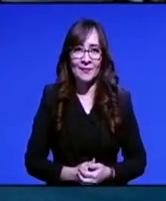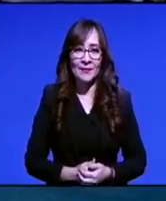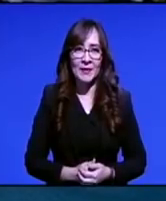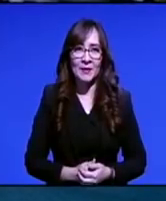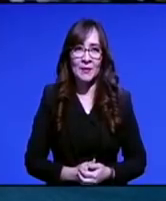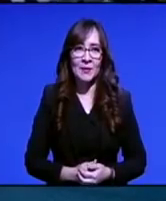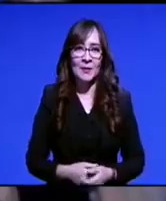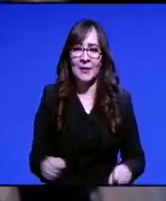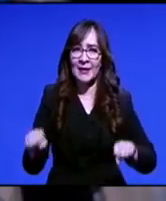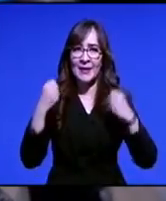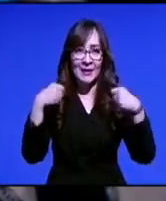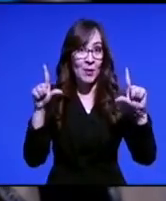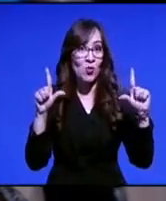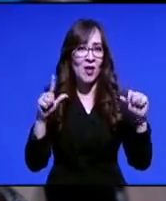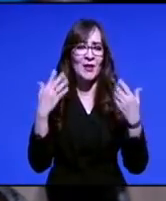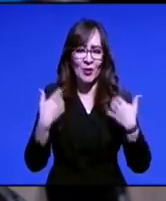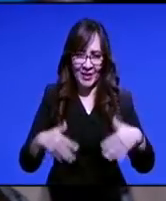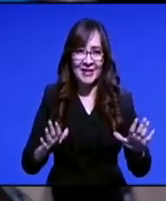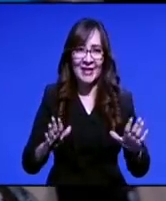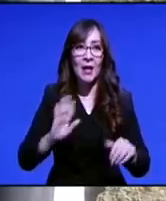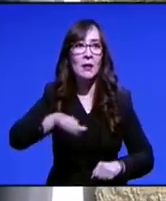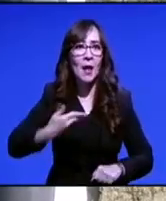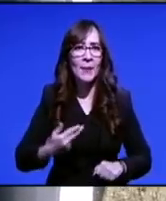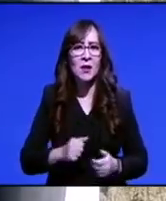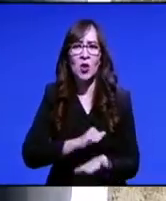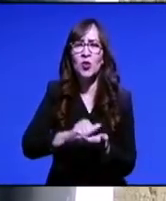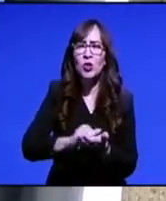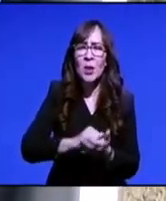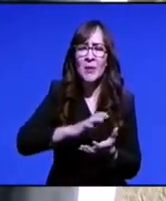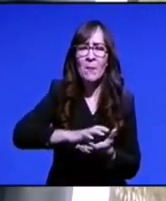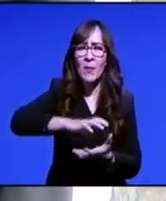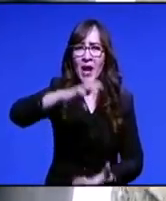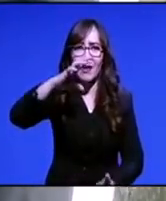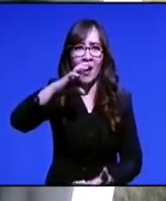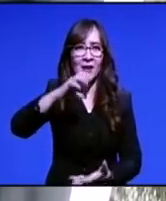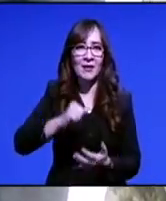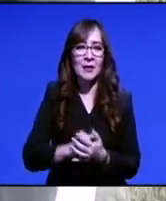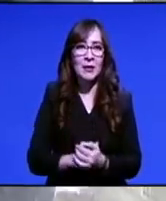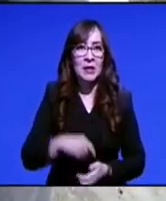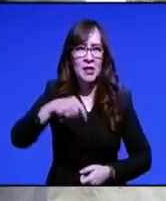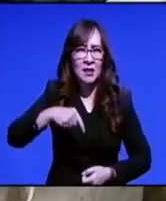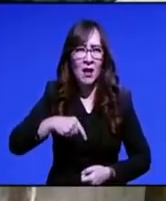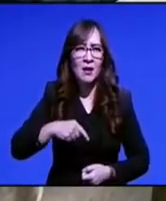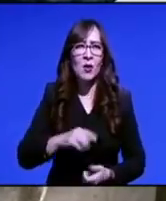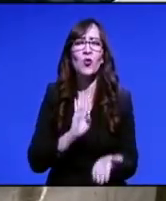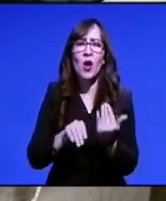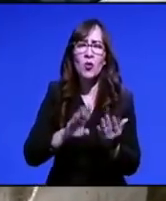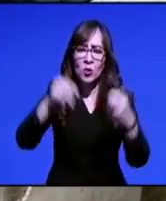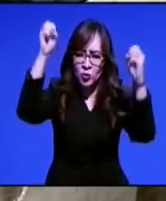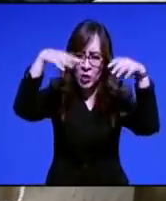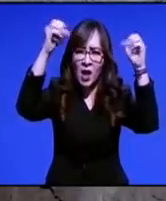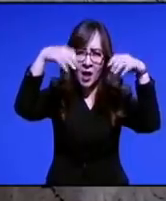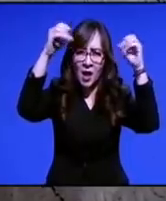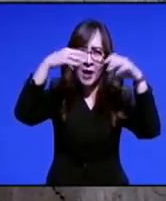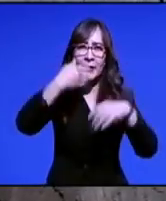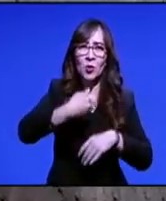Musim liburan sudah usai, tapi cucian saya masih menumpuk nih. Apalagi sekarang lebih sering mendung dan hujan. Kalau